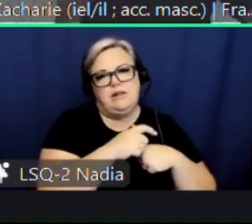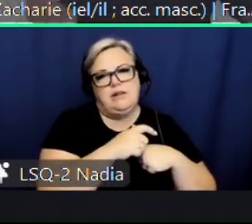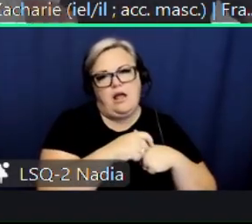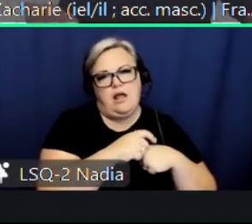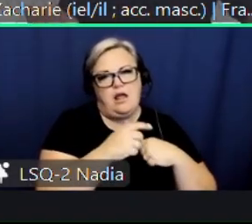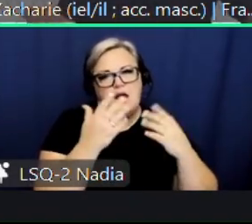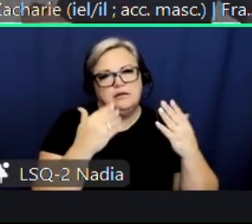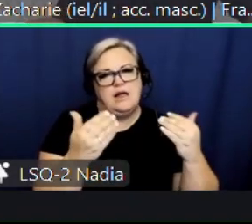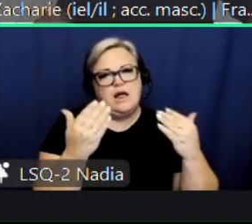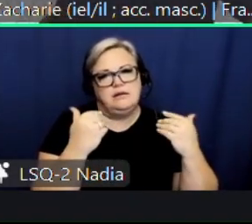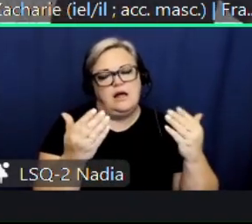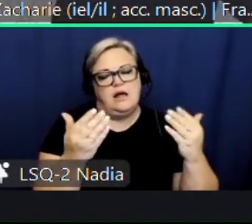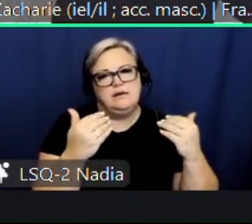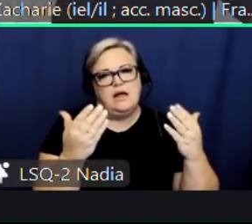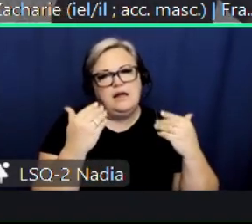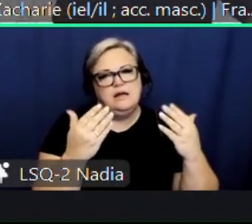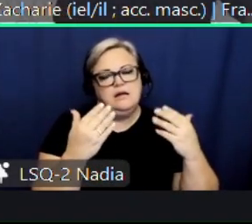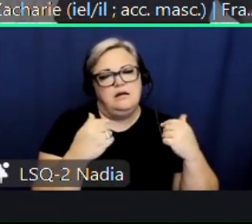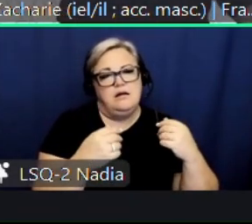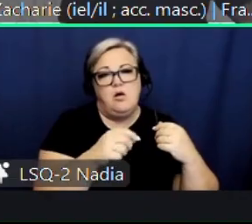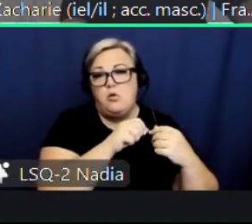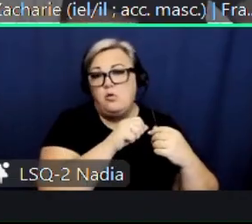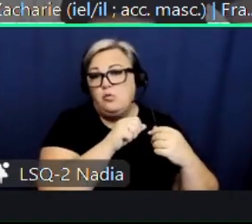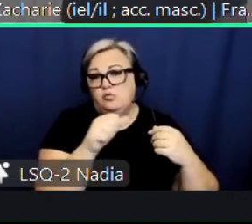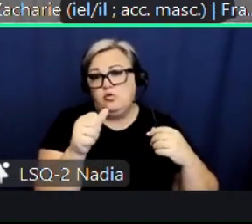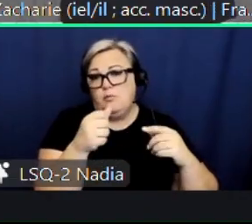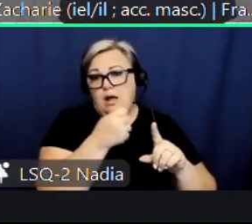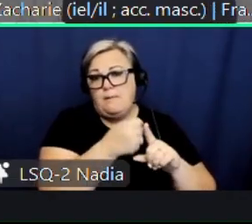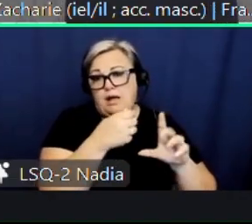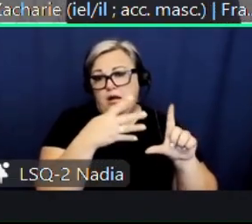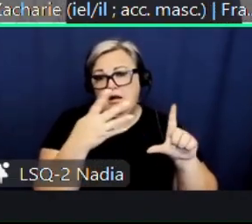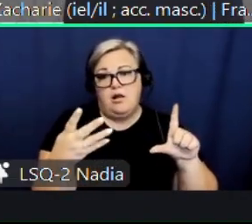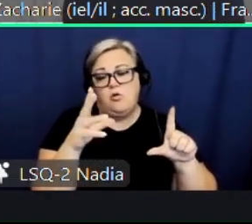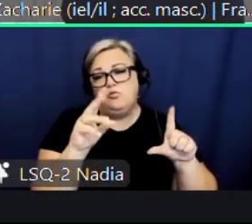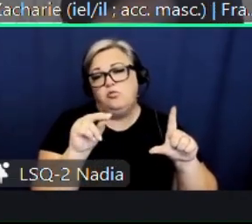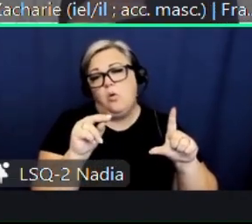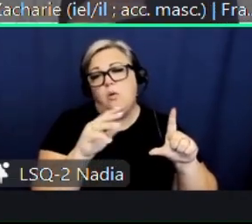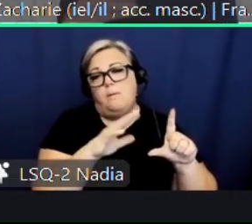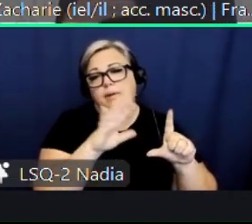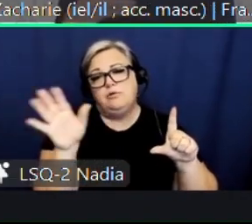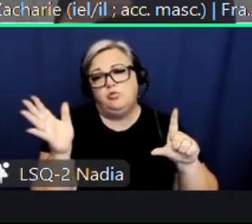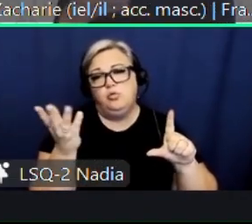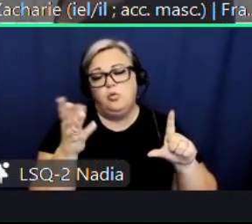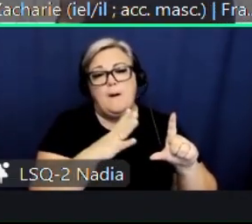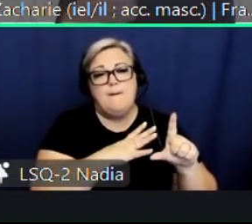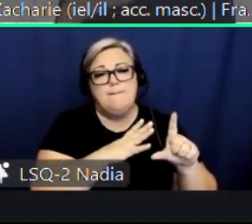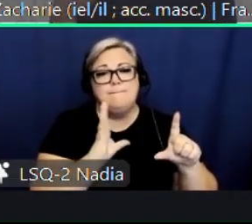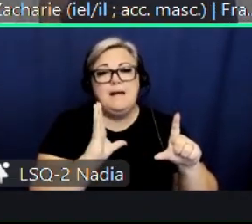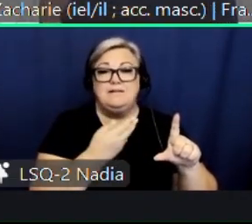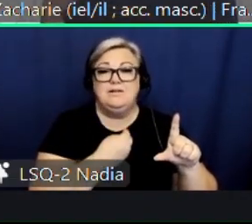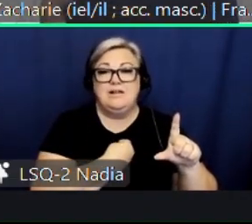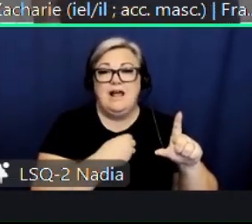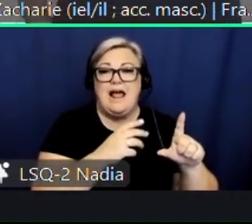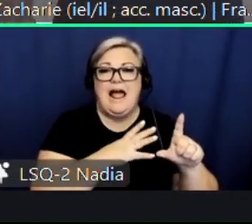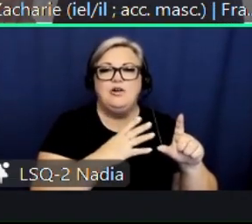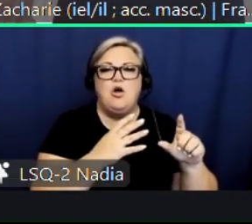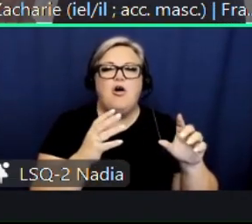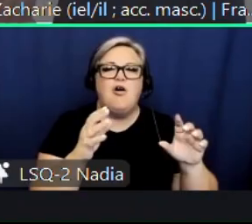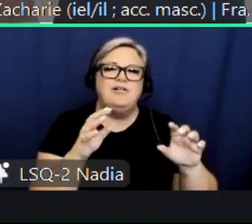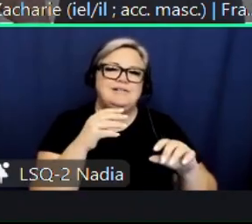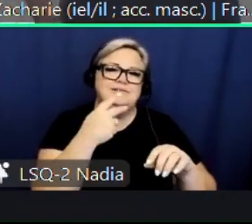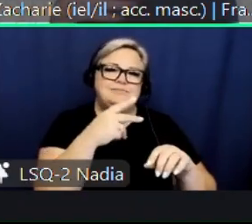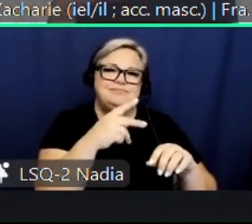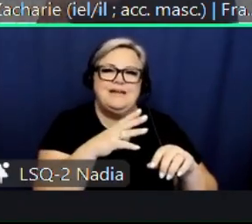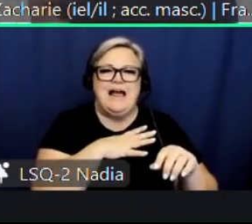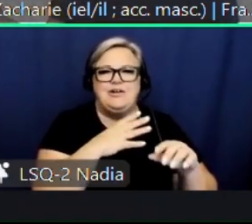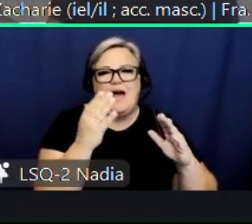C'est bien sûr un enjeu qui touche pas seulement les personnes de LGBTQIA+ actuellement, mais les personnes trans font face à des attentes particulièrement